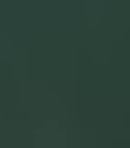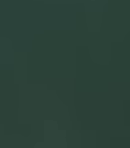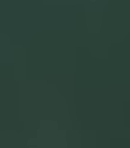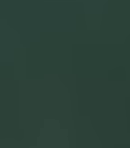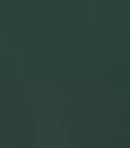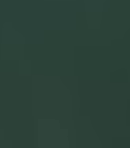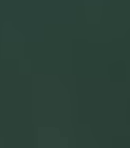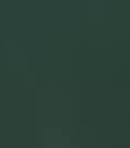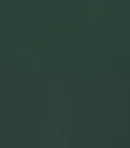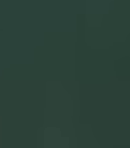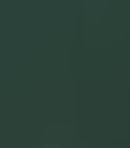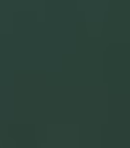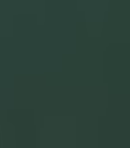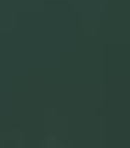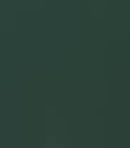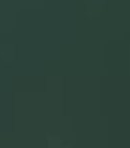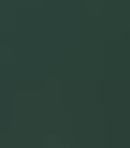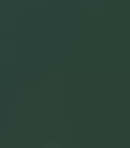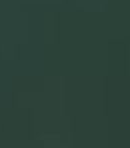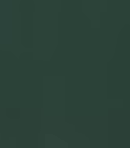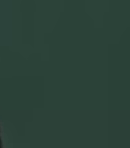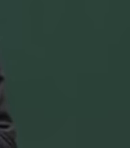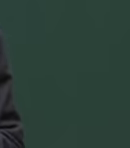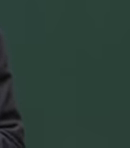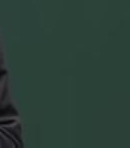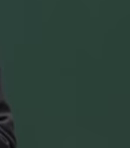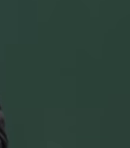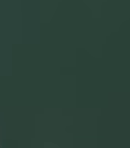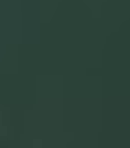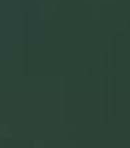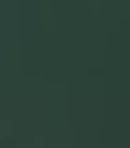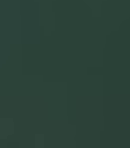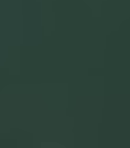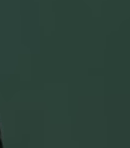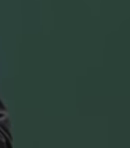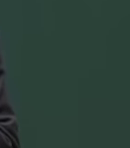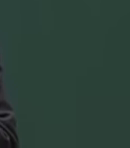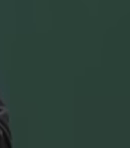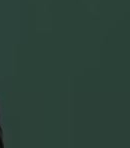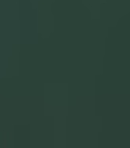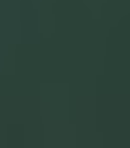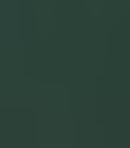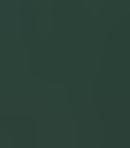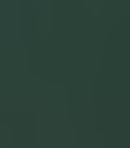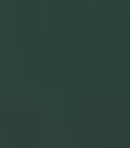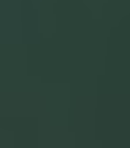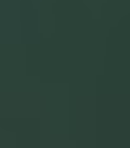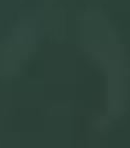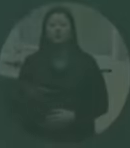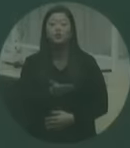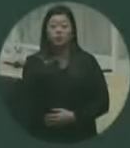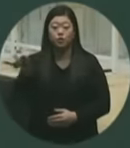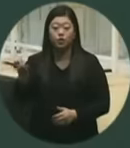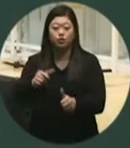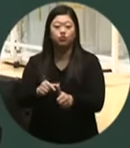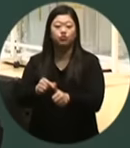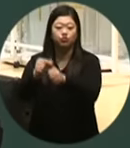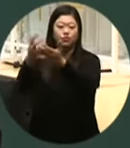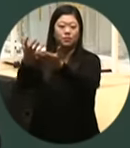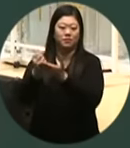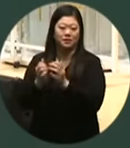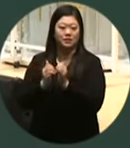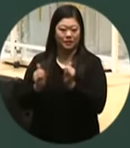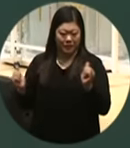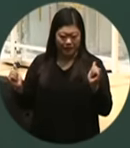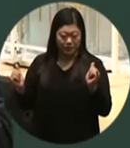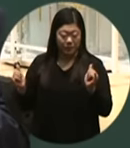Convention. 여러분은 이제 구원받은 자입니다. You are the saved. 이제 가셔서 몇 가지